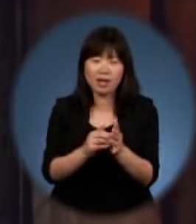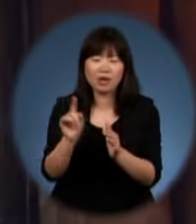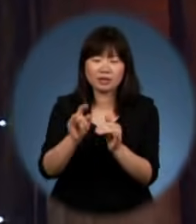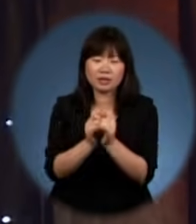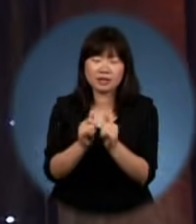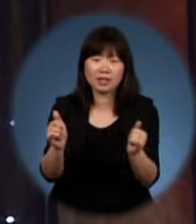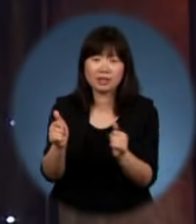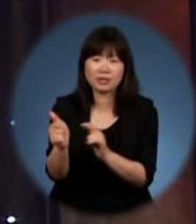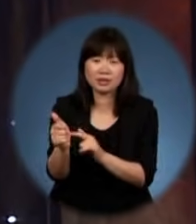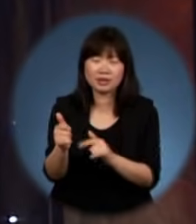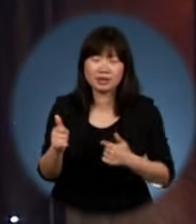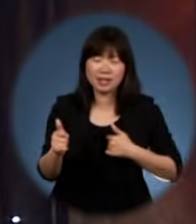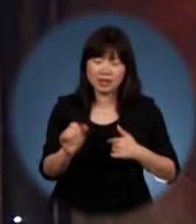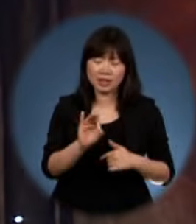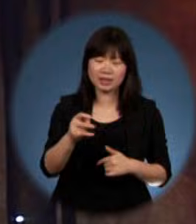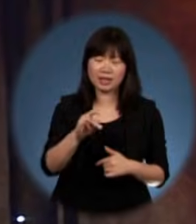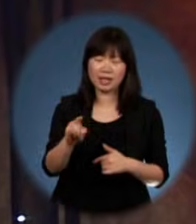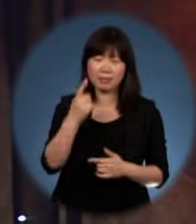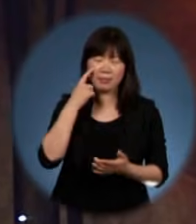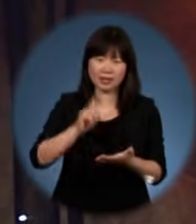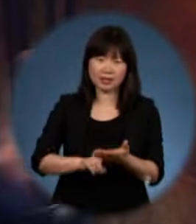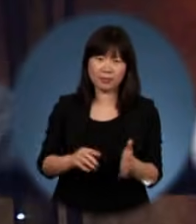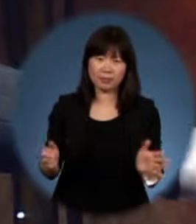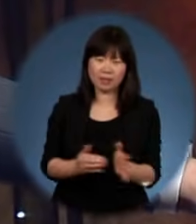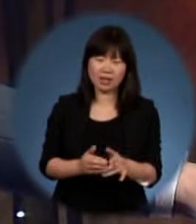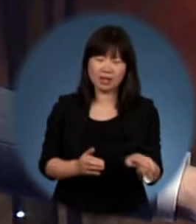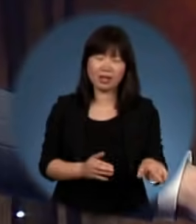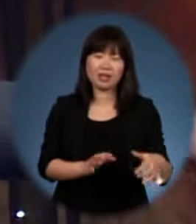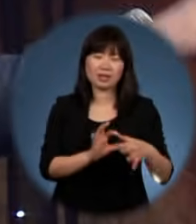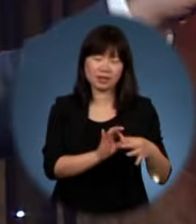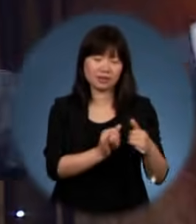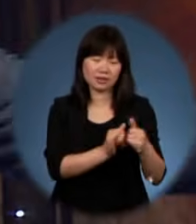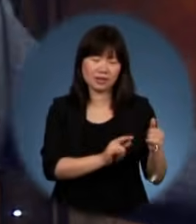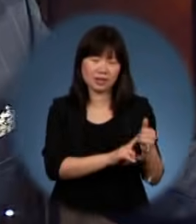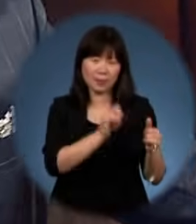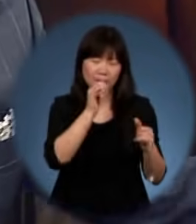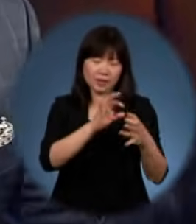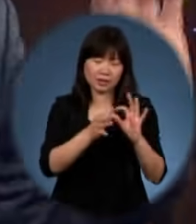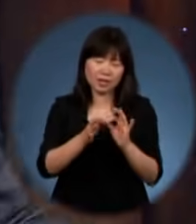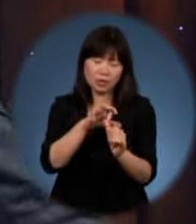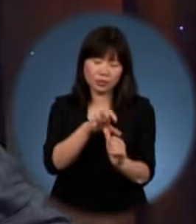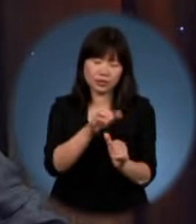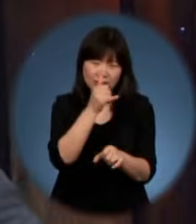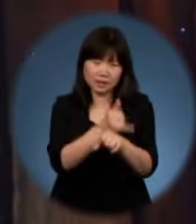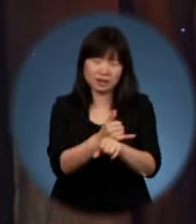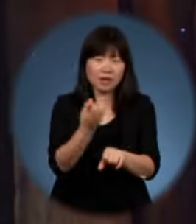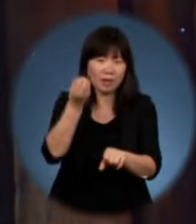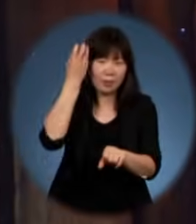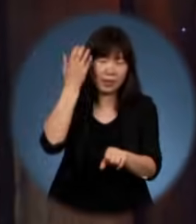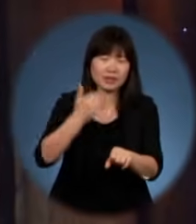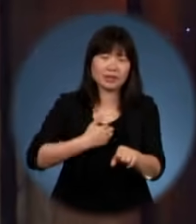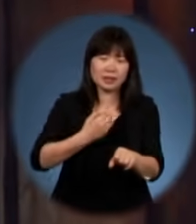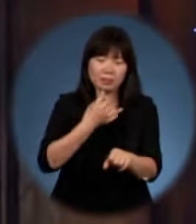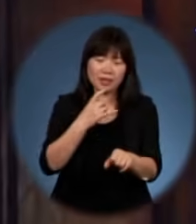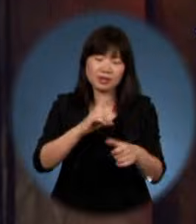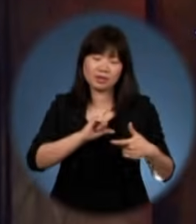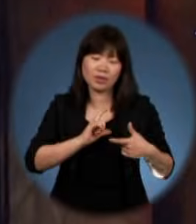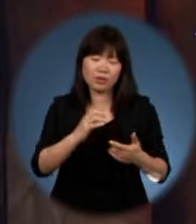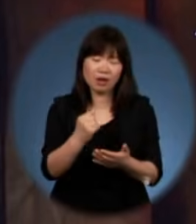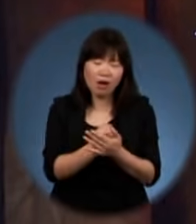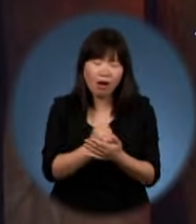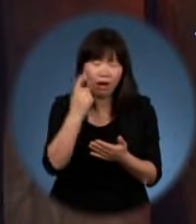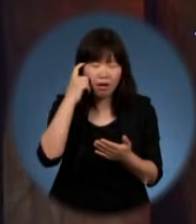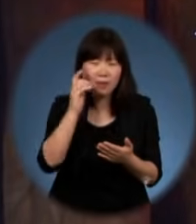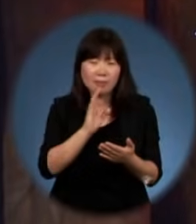사람들은 요 자기가 2대를 발견하면 은 자기 동료들이 지금 쇠사슬에 묶여 있다는 사실을 잊어버리고 자기만 그 영예를 자제 하려고